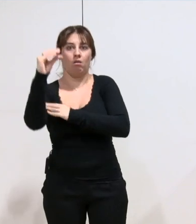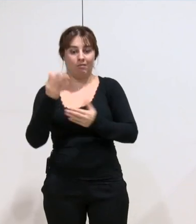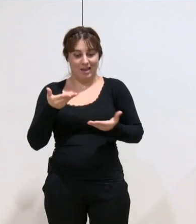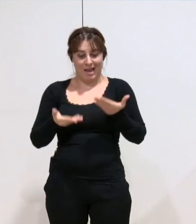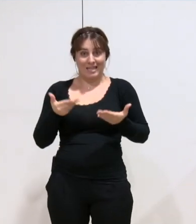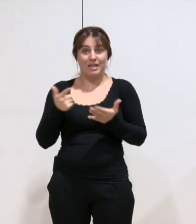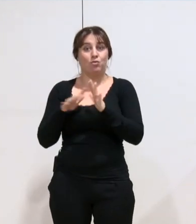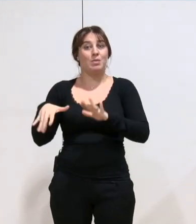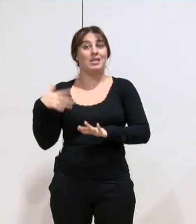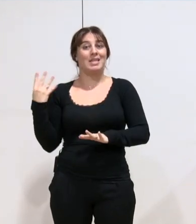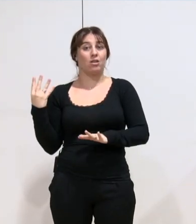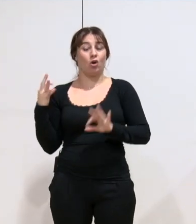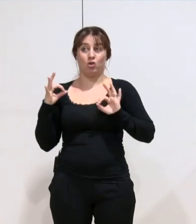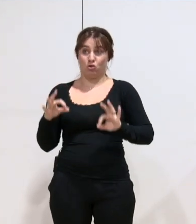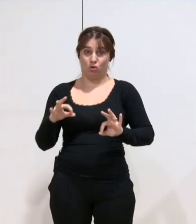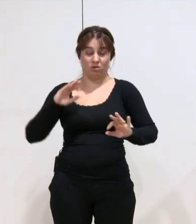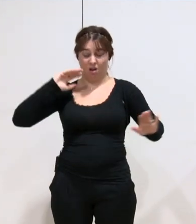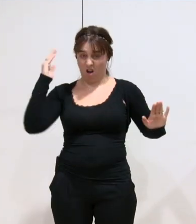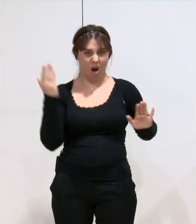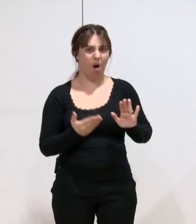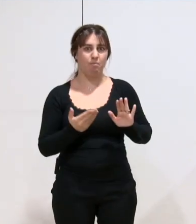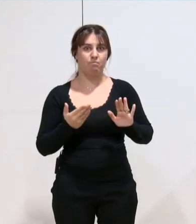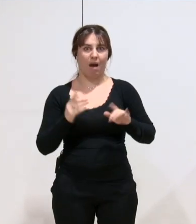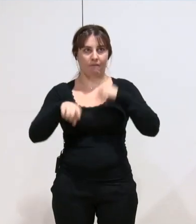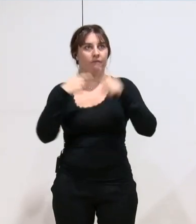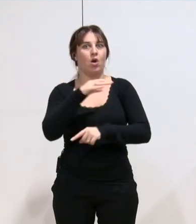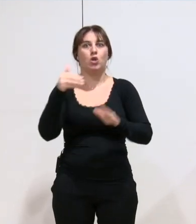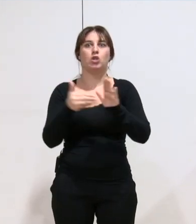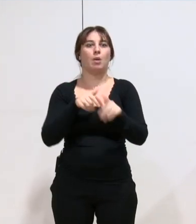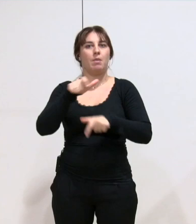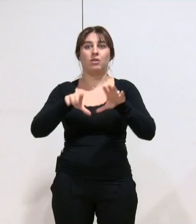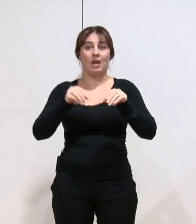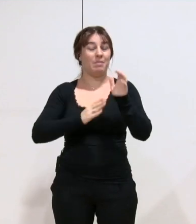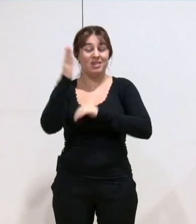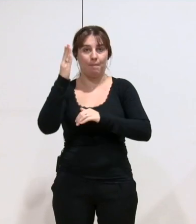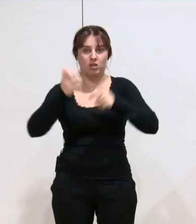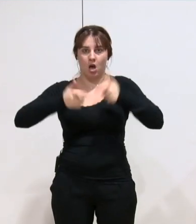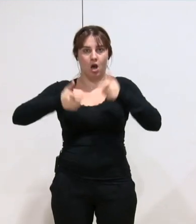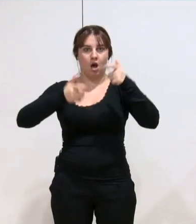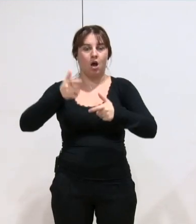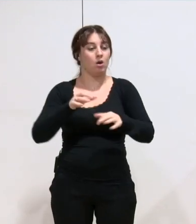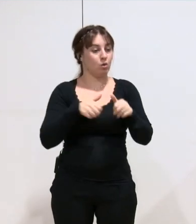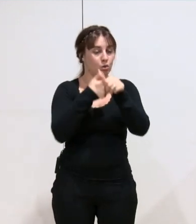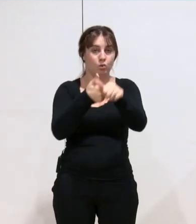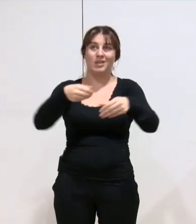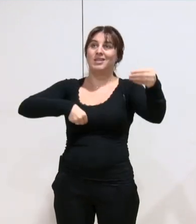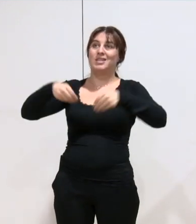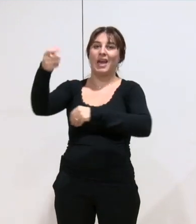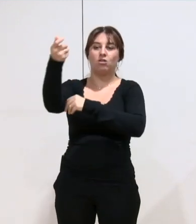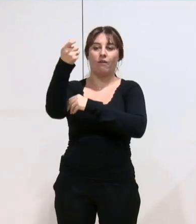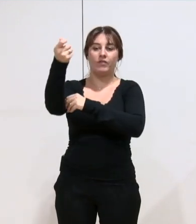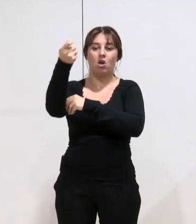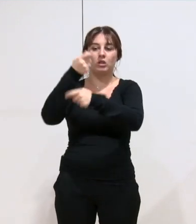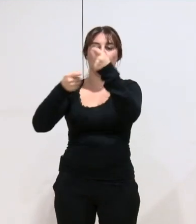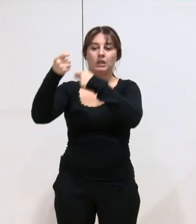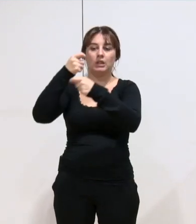en 2014, la ville la plus en difficulté financièrement, des villes de plus de 100 000 habitants, selon le directeur financier de